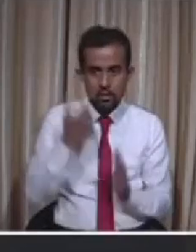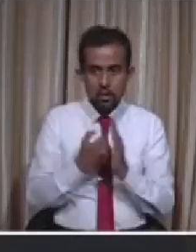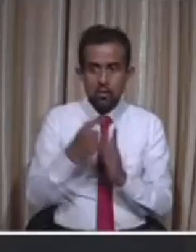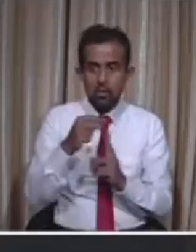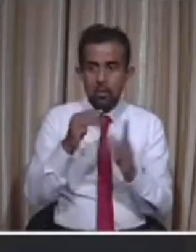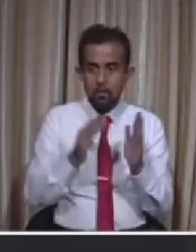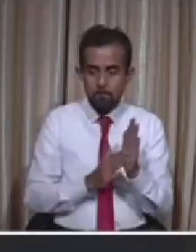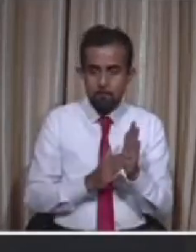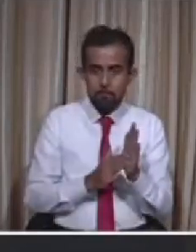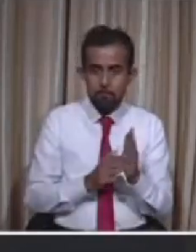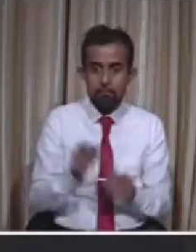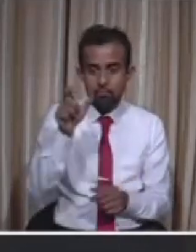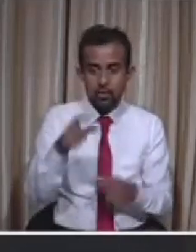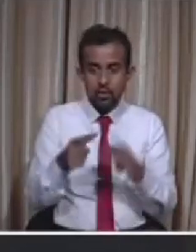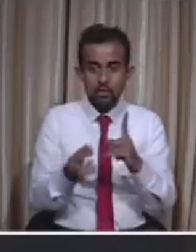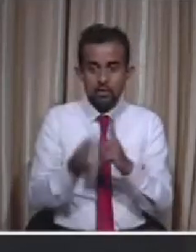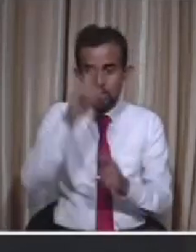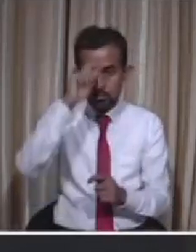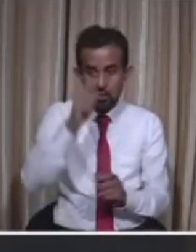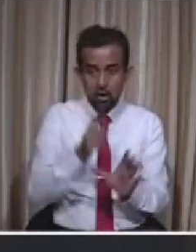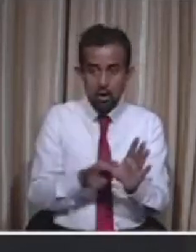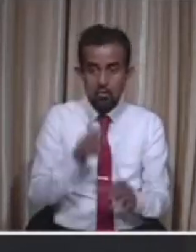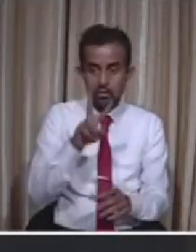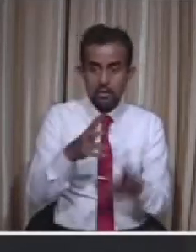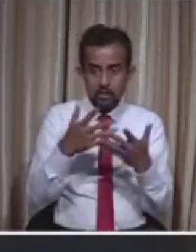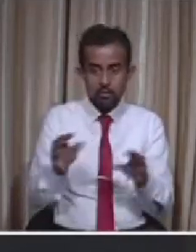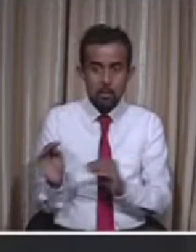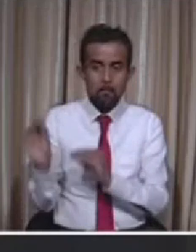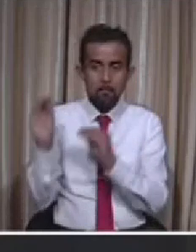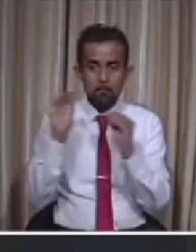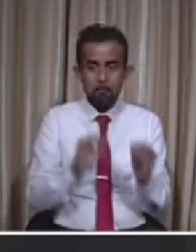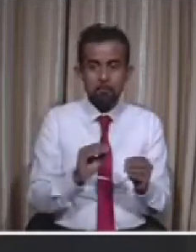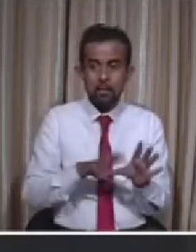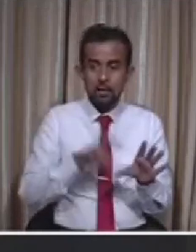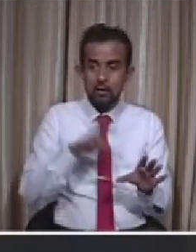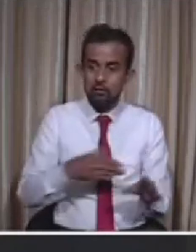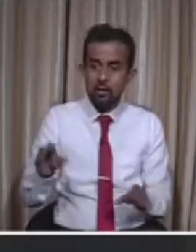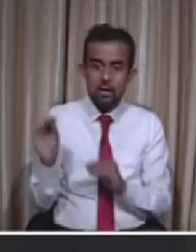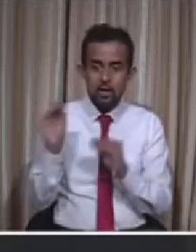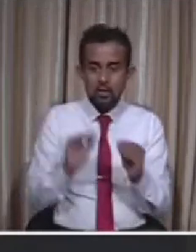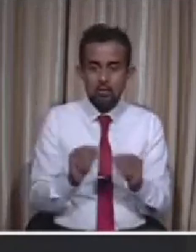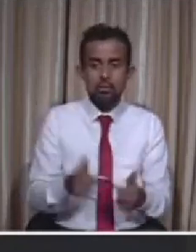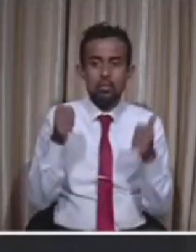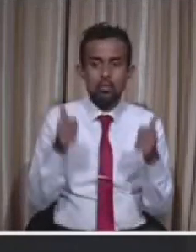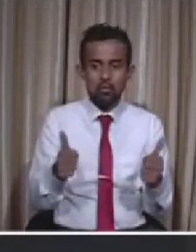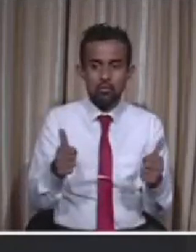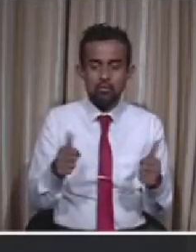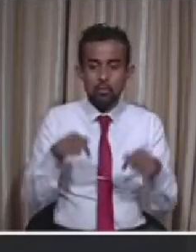වගමැතුමා එතුමාගේ ජනාධිපති ධූරයේ අවුරුදු දෙක ඉවර වුණාට පස්සේ සමුගත්තා නම් මං හිතන්නේ මීටත් වඩා හොඳයි.